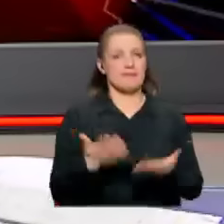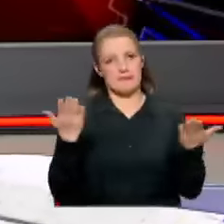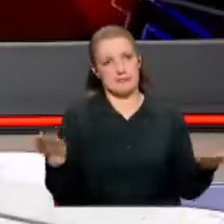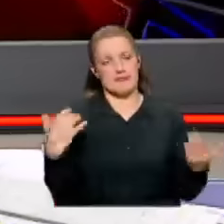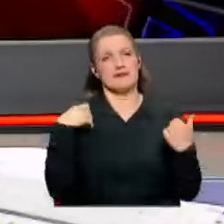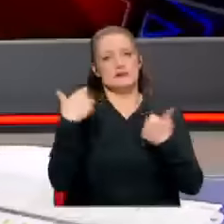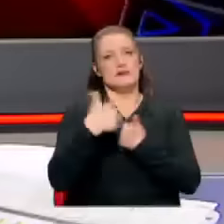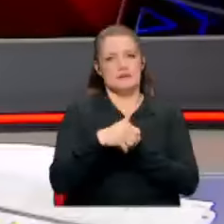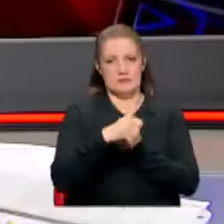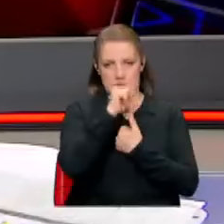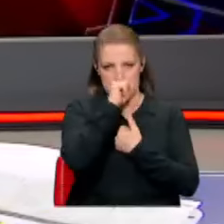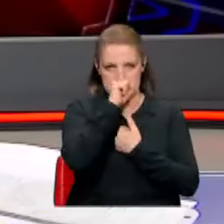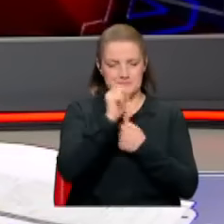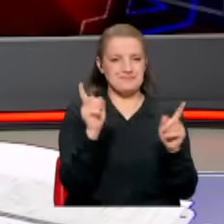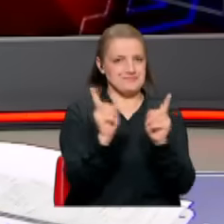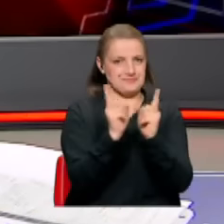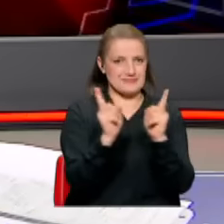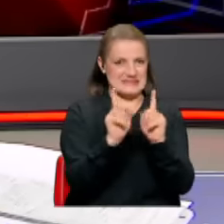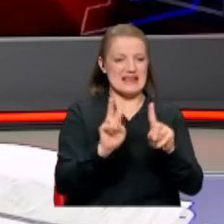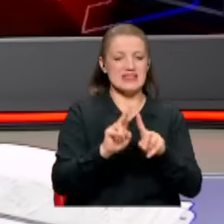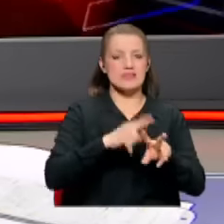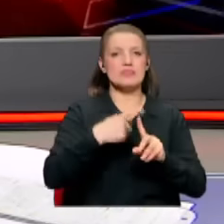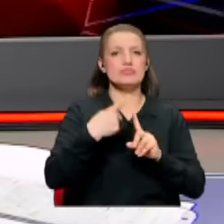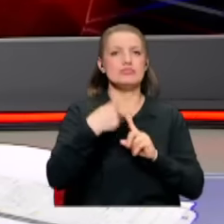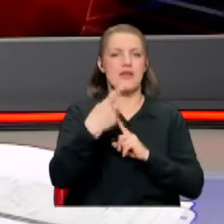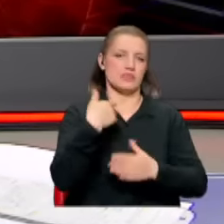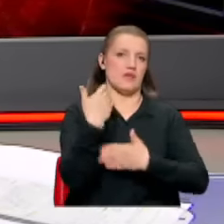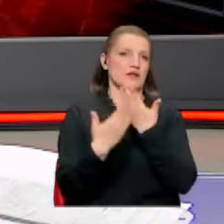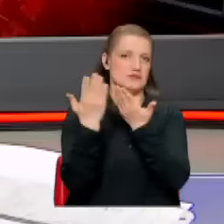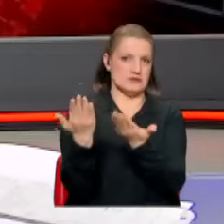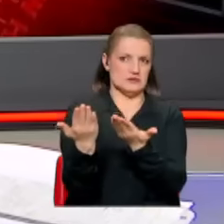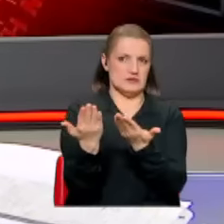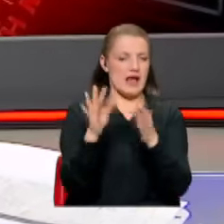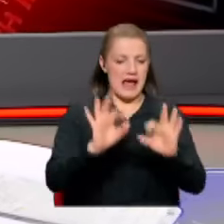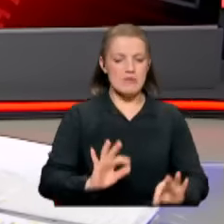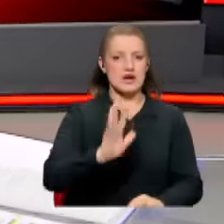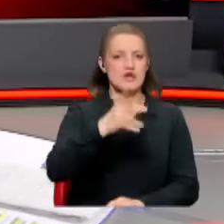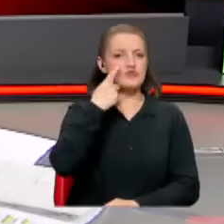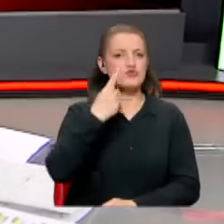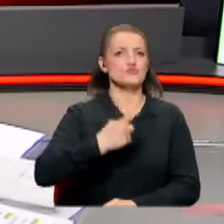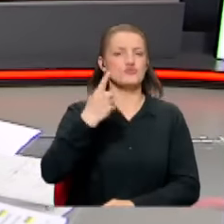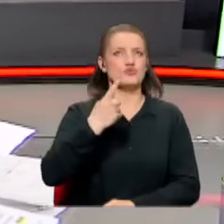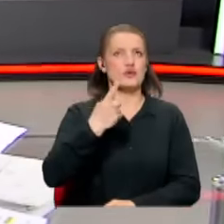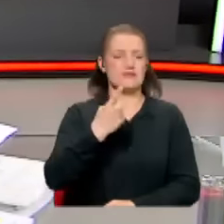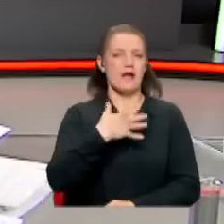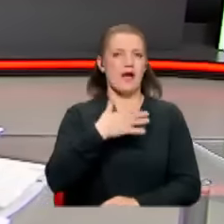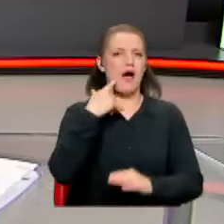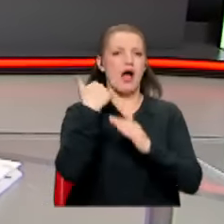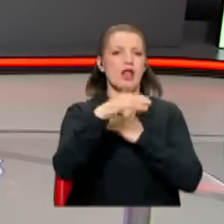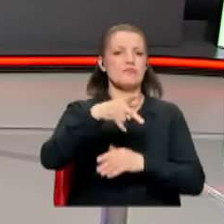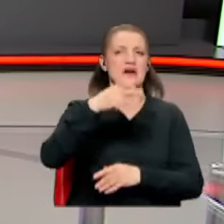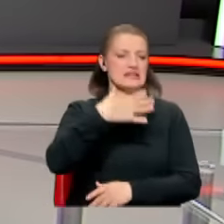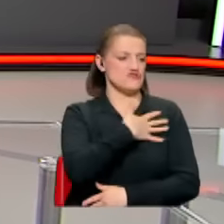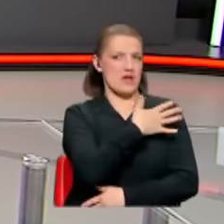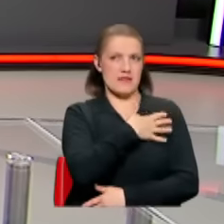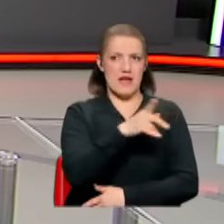Evet, yine kısa ve net bir tarif. Hemen geçelim efendim. Cumhuriyet Halk Partisi'nden hükümete para